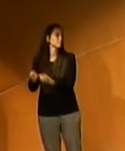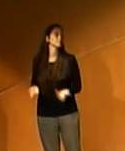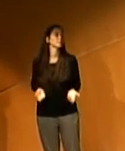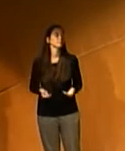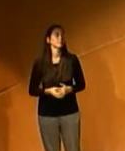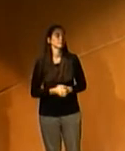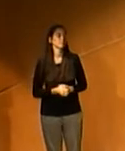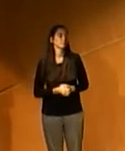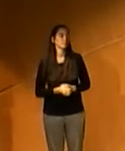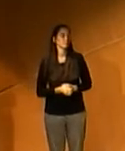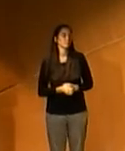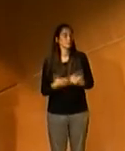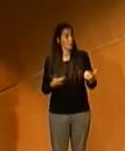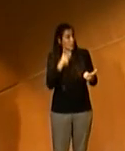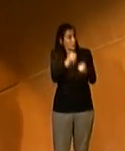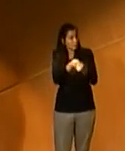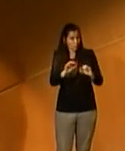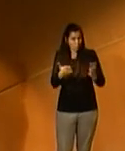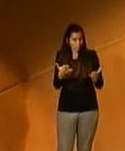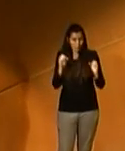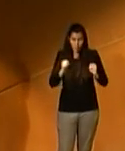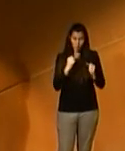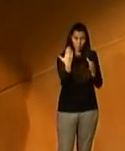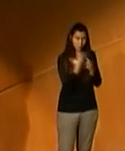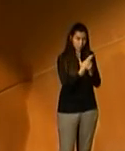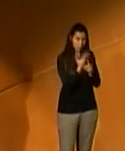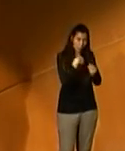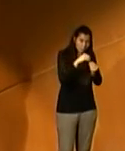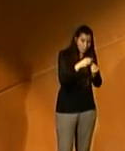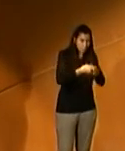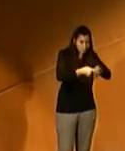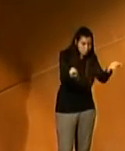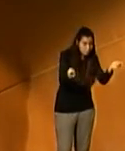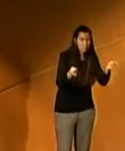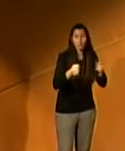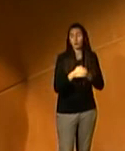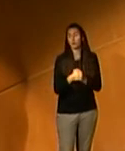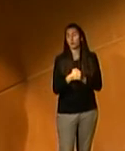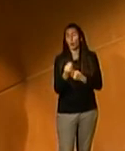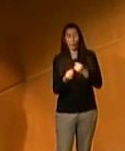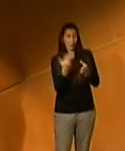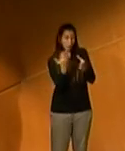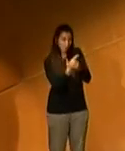ça peut être des documents supplémentaires, des documents à trous.